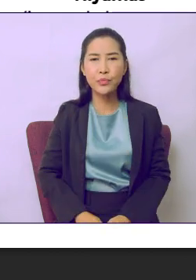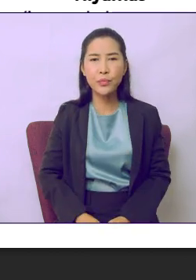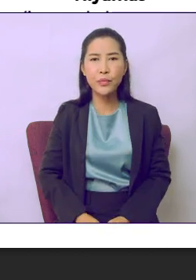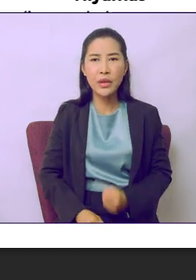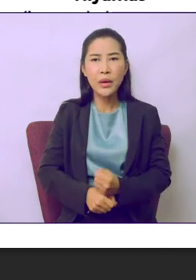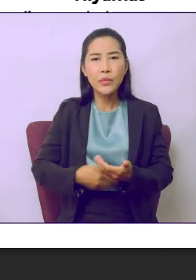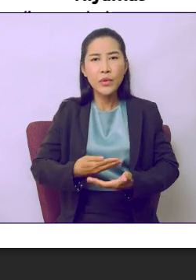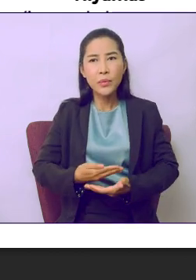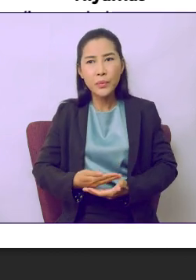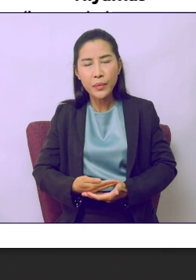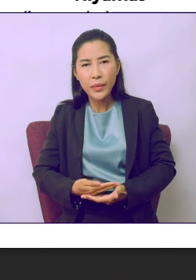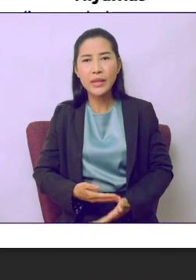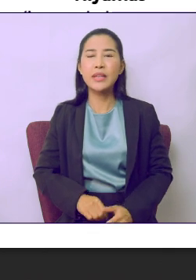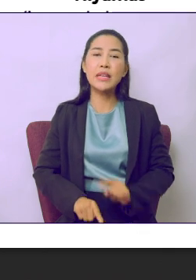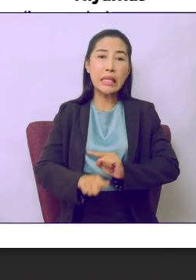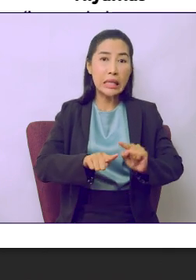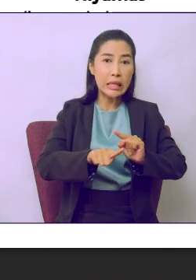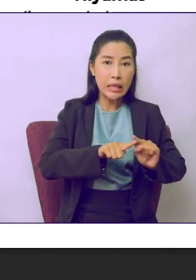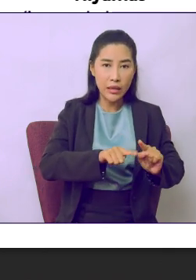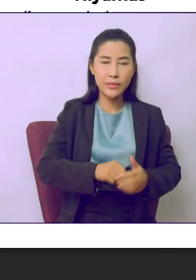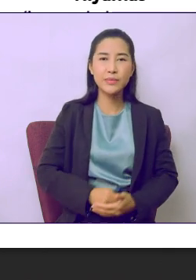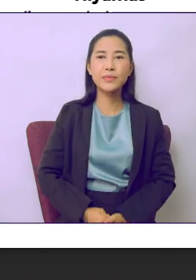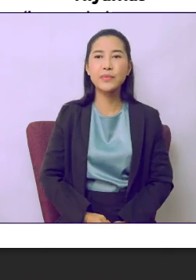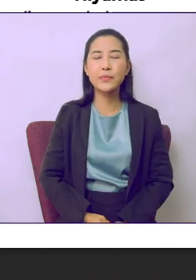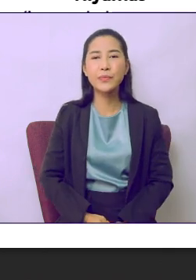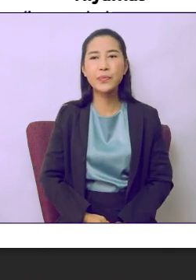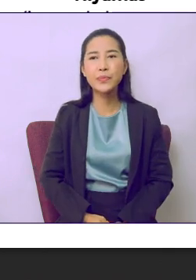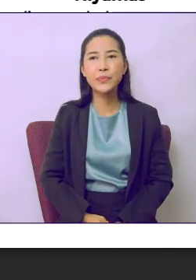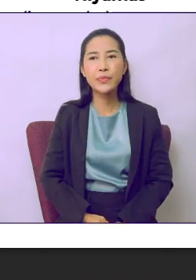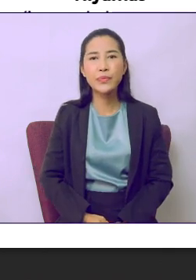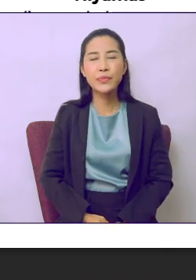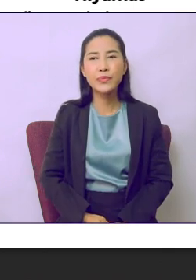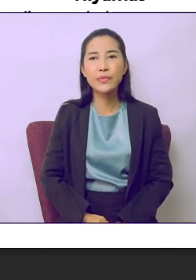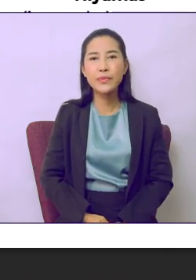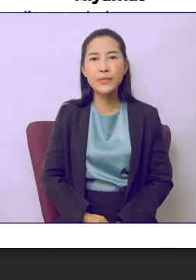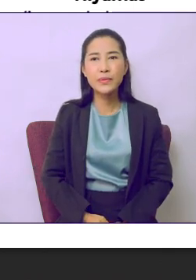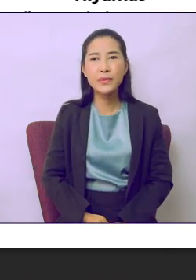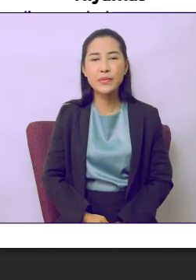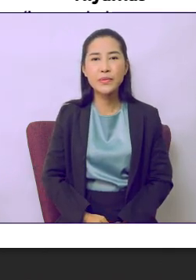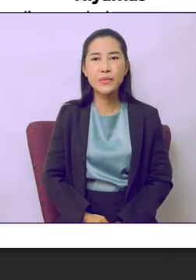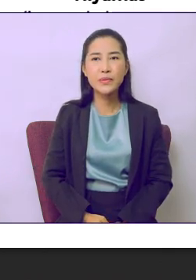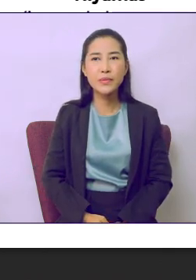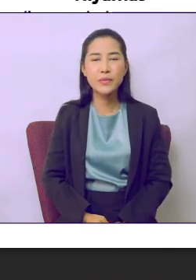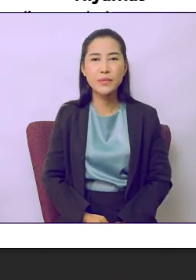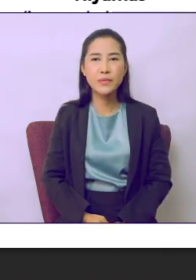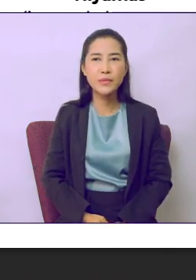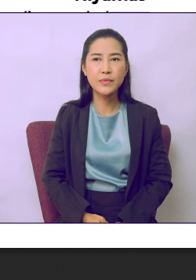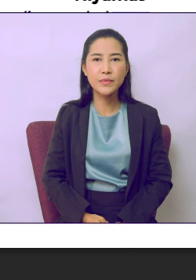กันอยู่นะครับอย่างเช่นพวกขณิกสมาธิหรืออะไรก็แล้วแต่นะครับอ่าคราวนี้นะครับ